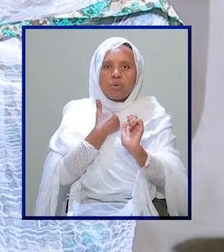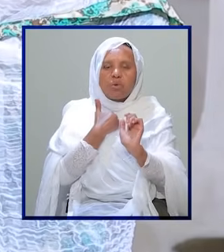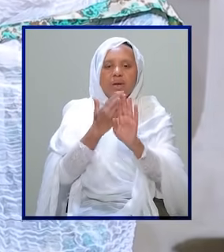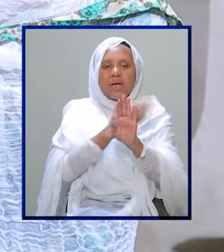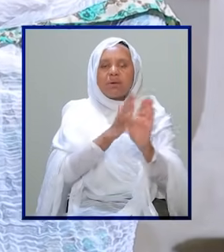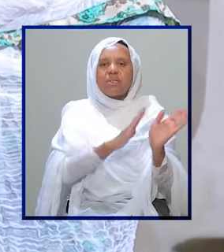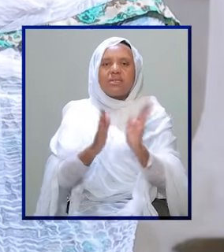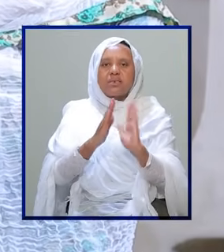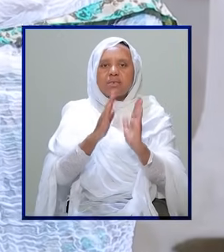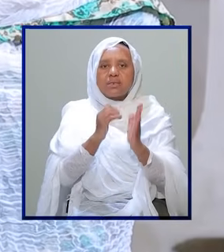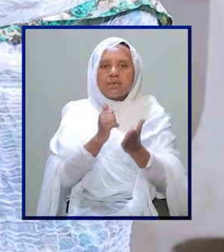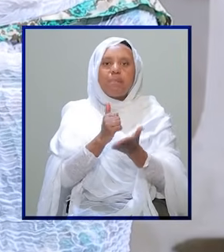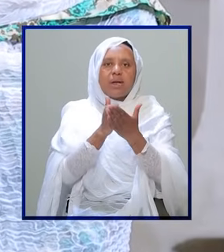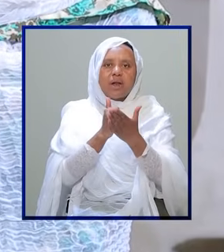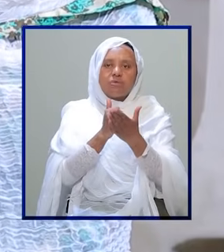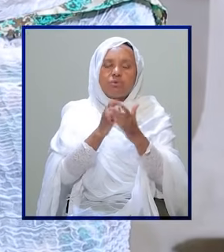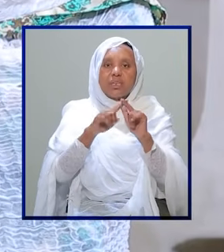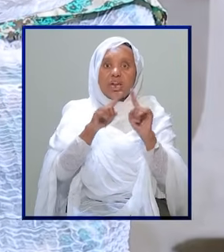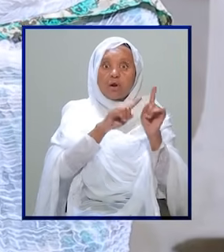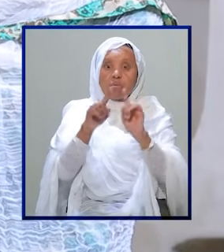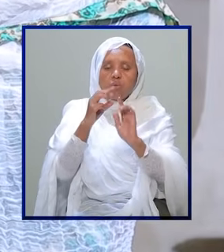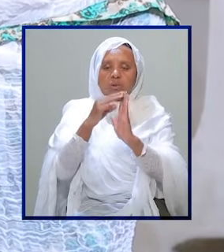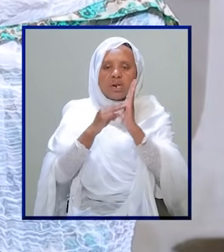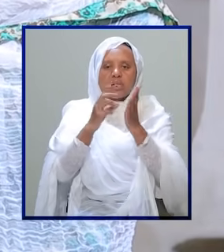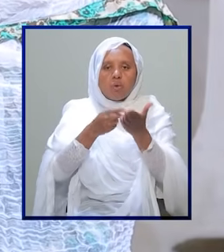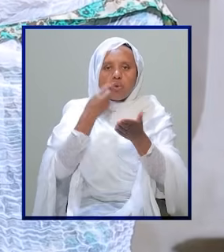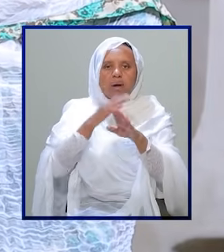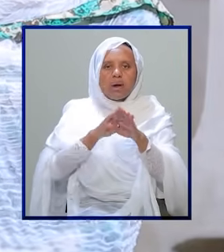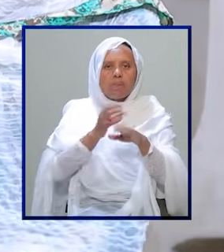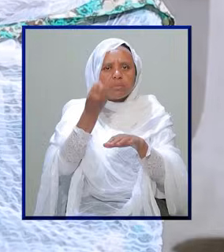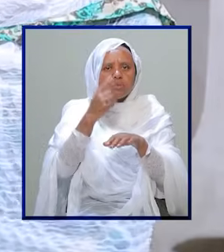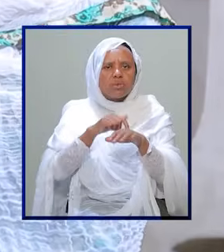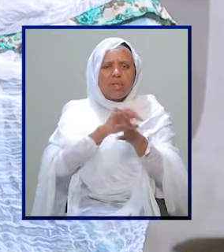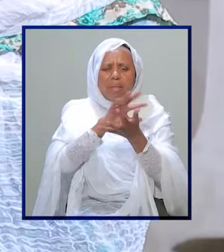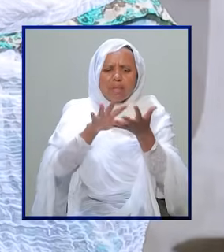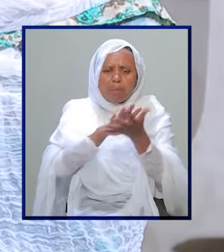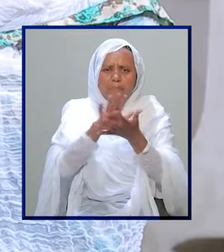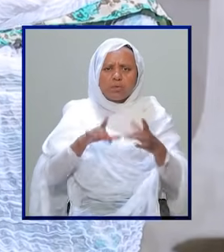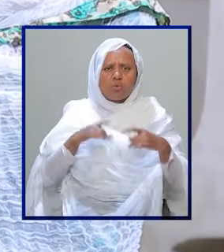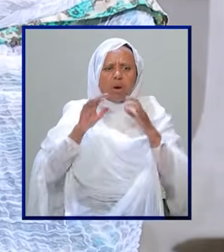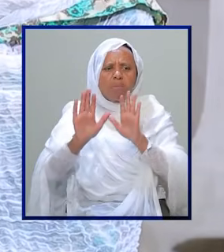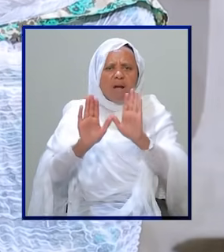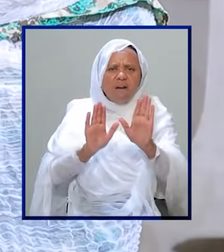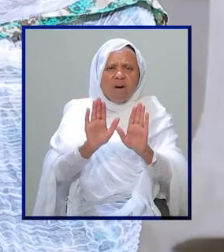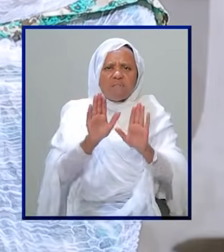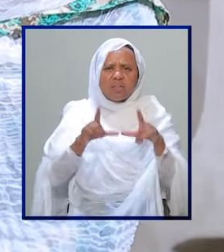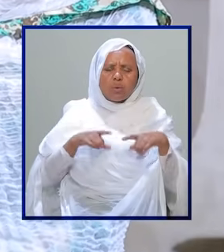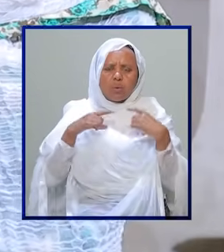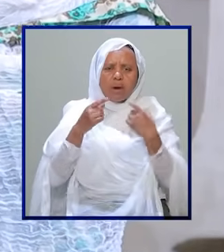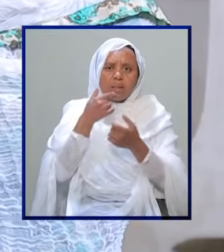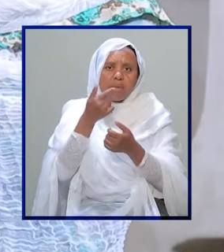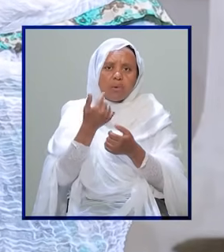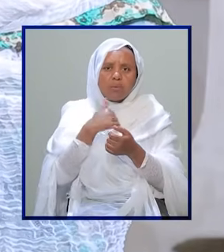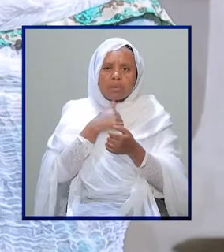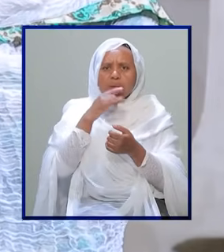ለቅድመ ዝግጅት ስለሚረዳቸው በተለይም ደግሞ ስርዓተ ቁርባን ላይ ብዙ ጊዜ መተረማመስ ይኖራል፣ መጋፋት ይኖራል፣ እንደተባለው